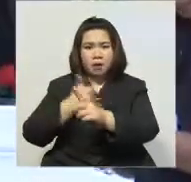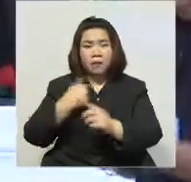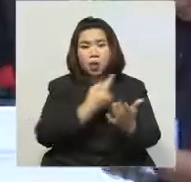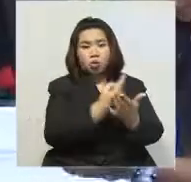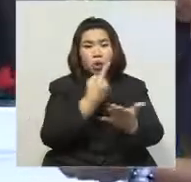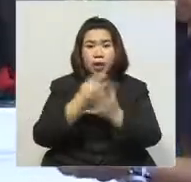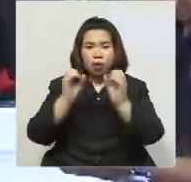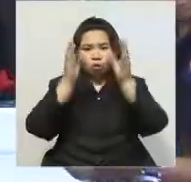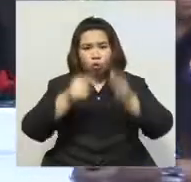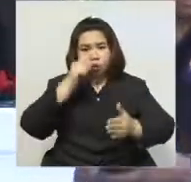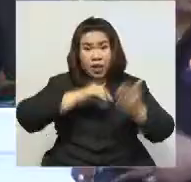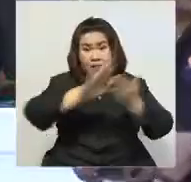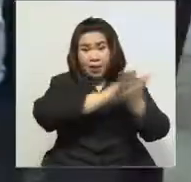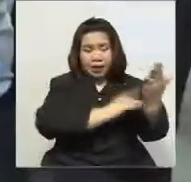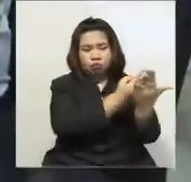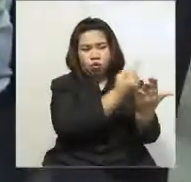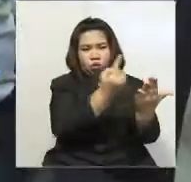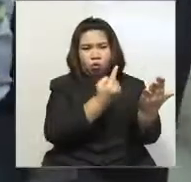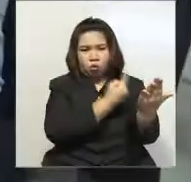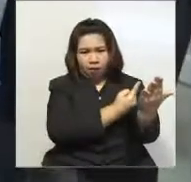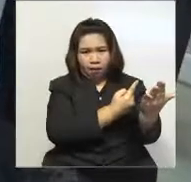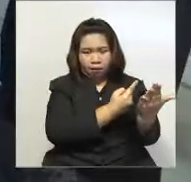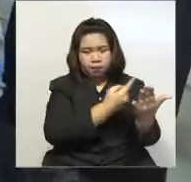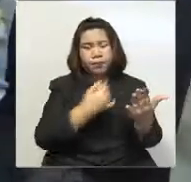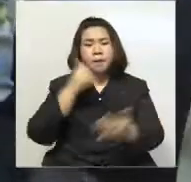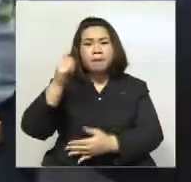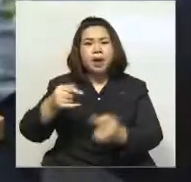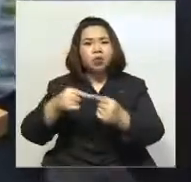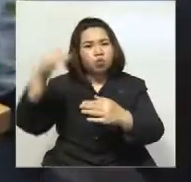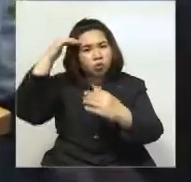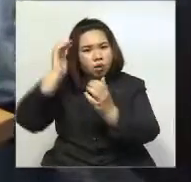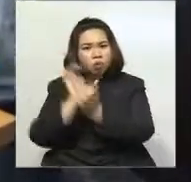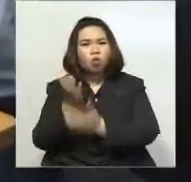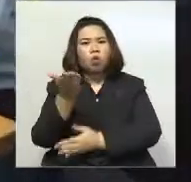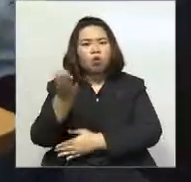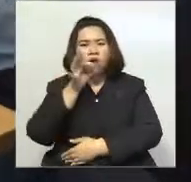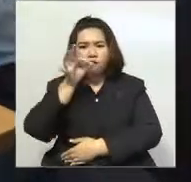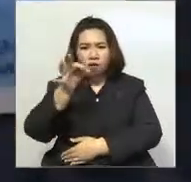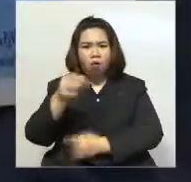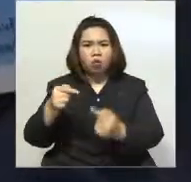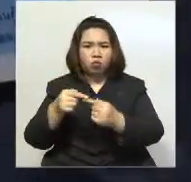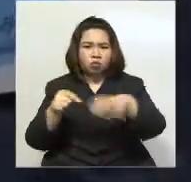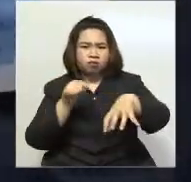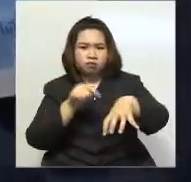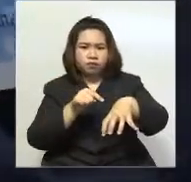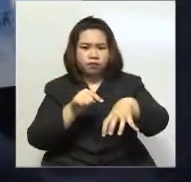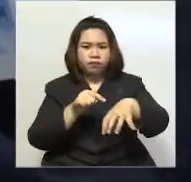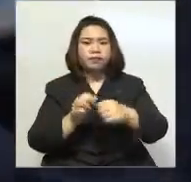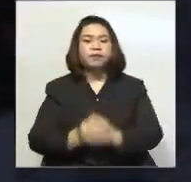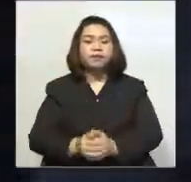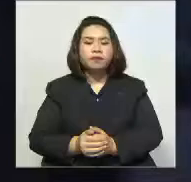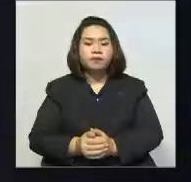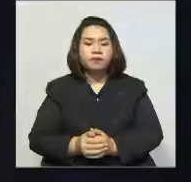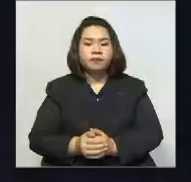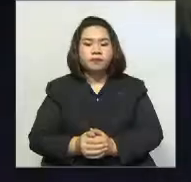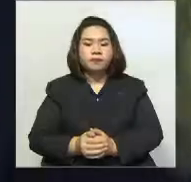จากทุกภาคของประเทศไทยค่ะเดินทางไปที่กองบังคับการปราบปรามเพื่อไปร้องทุกข์กล่าวโทษสำนักงานคณะกรรมการส่งเสริมสวัสดิการ